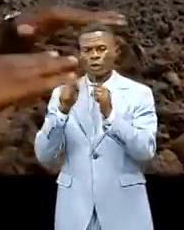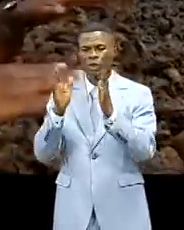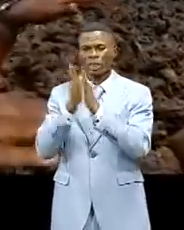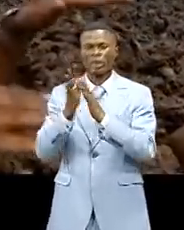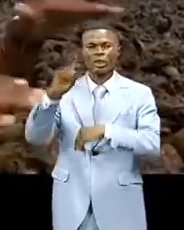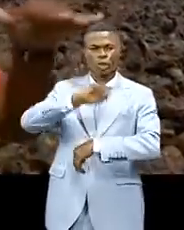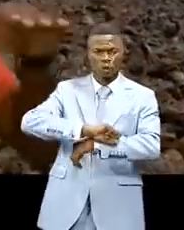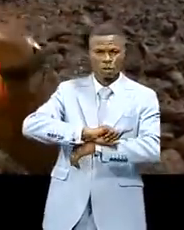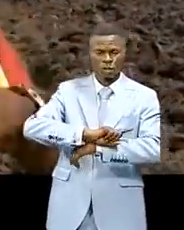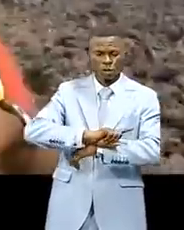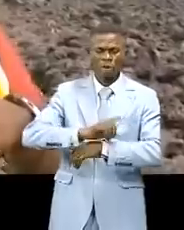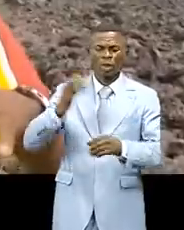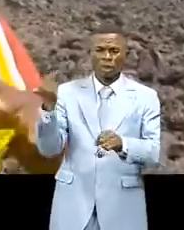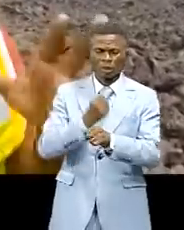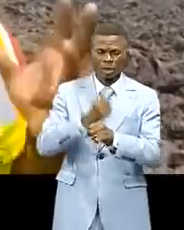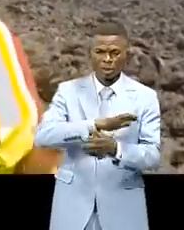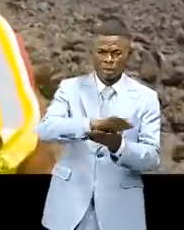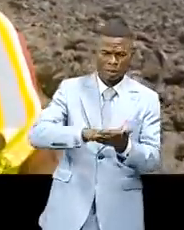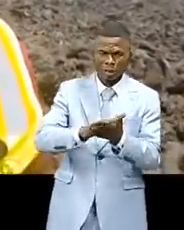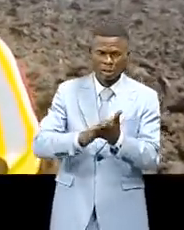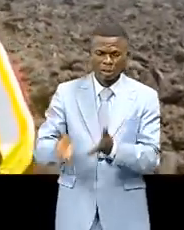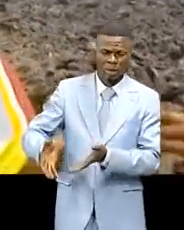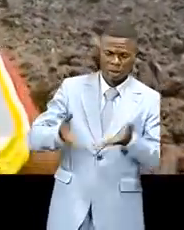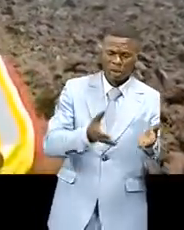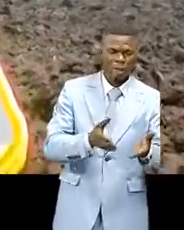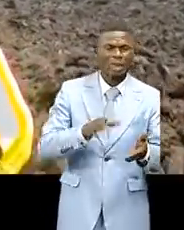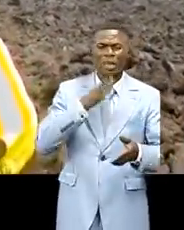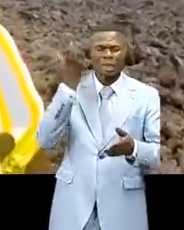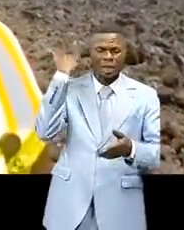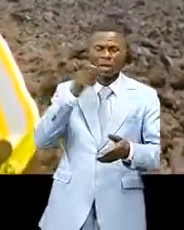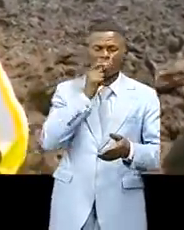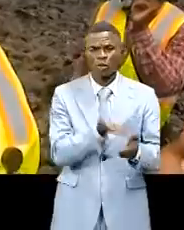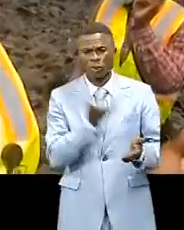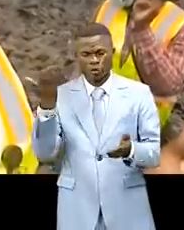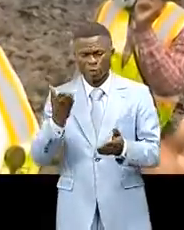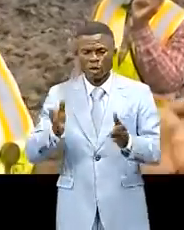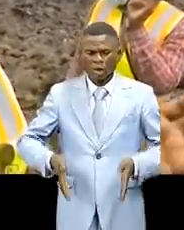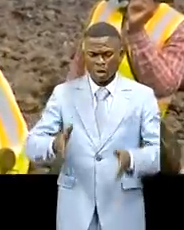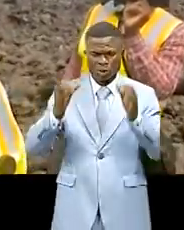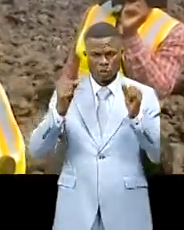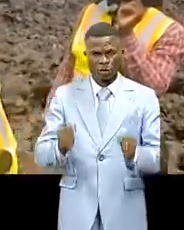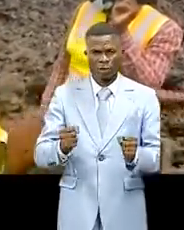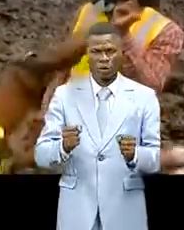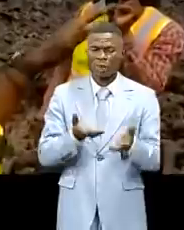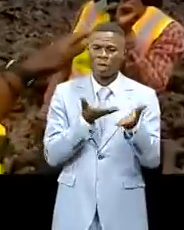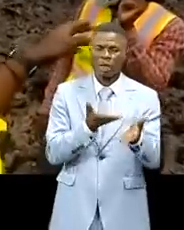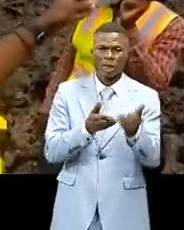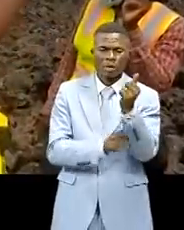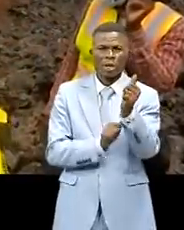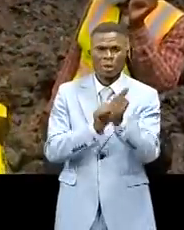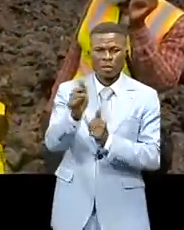nous allons remplir et recharger le larves pour stabiliser la chaussée et faciliter la